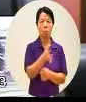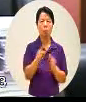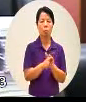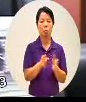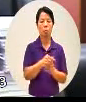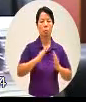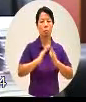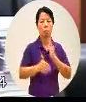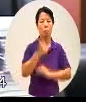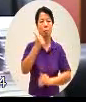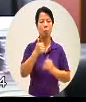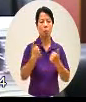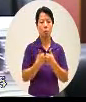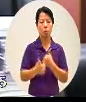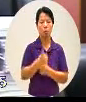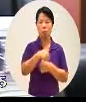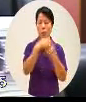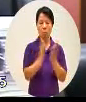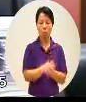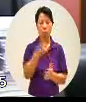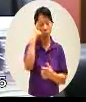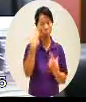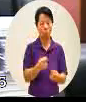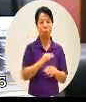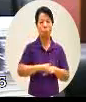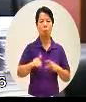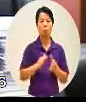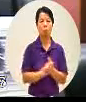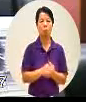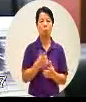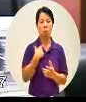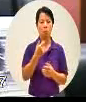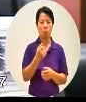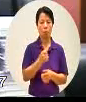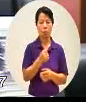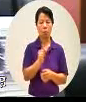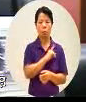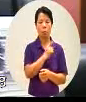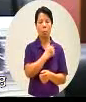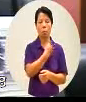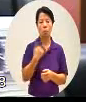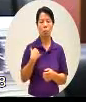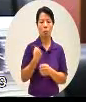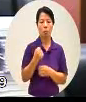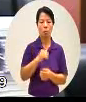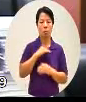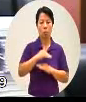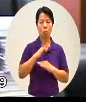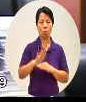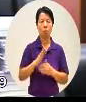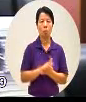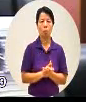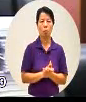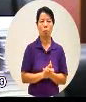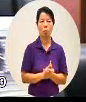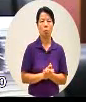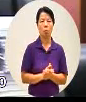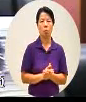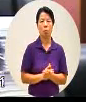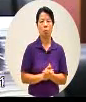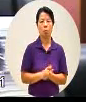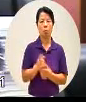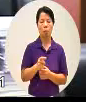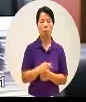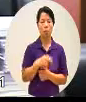就赞成啊，是不是？因为我们自己的能力都有限嘛，是不是？那你这个